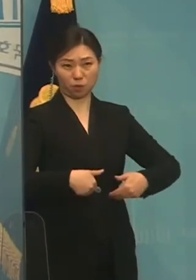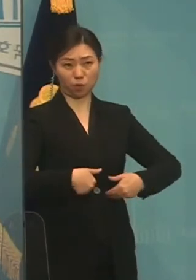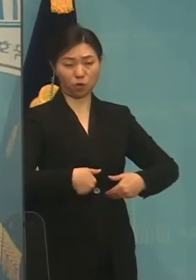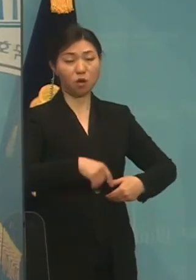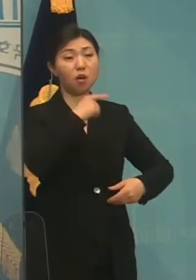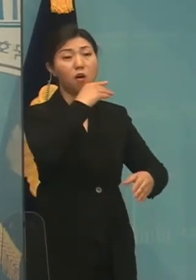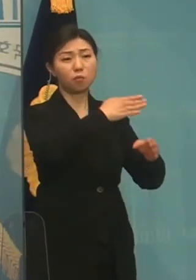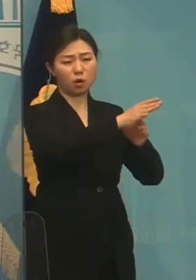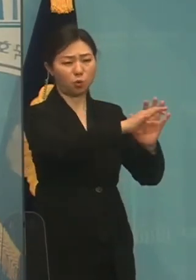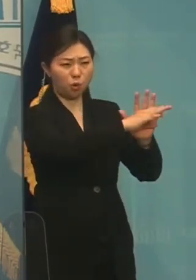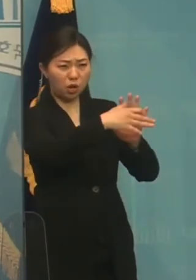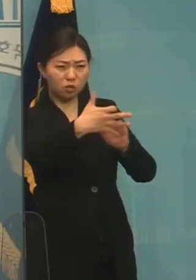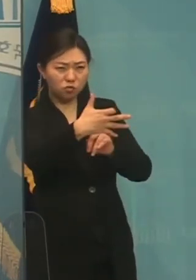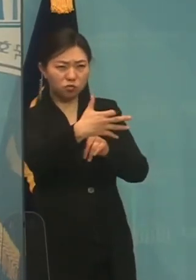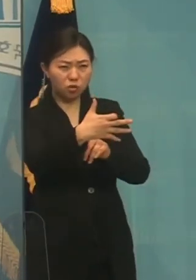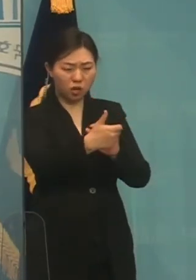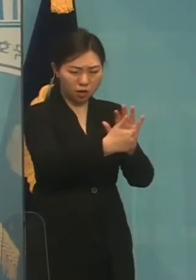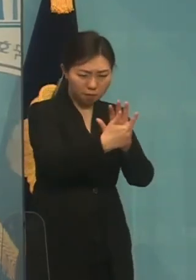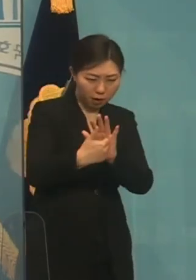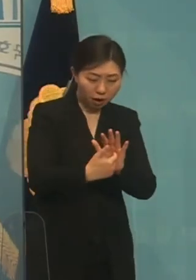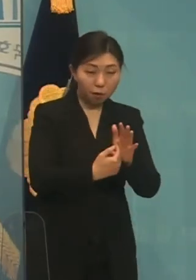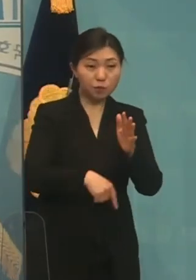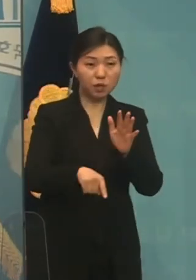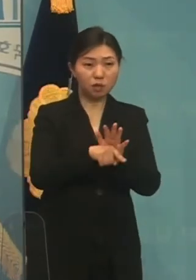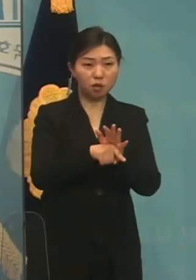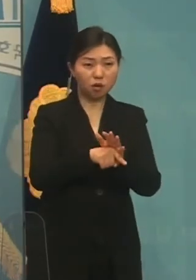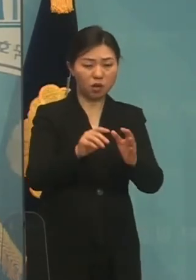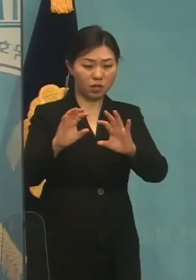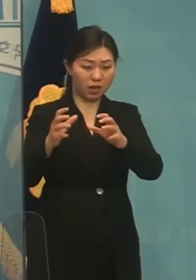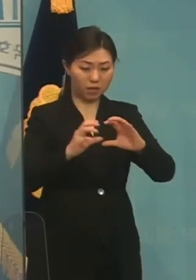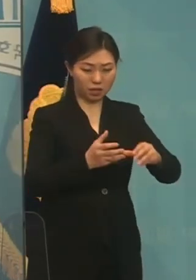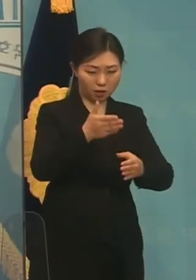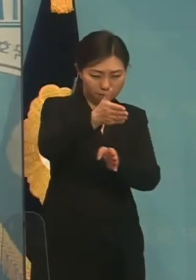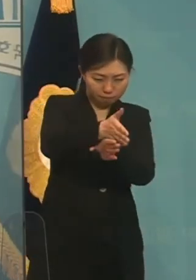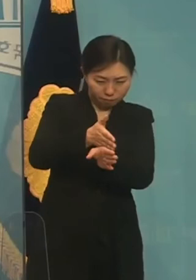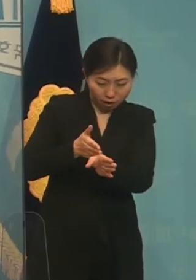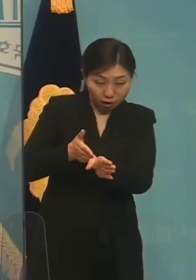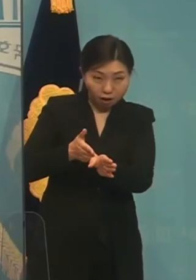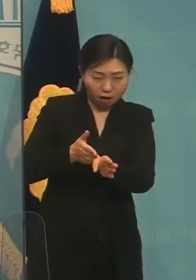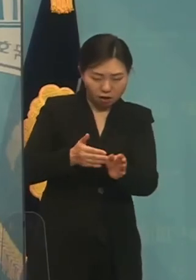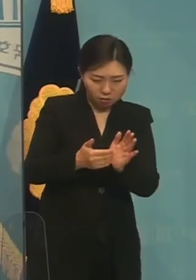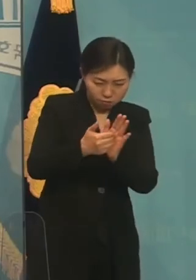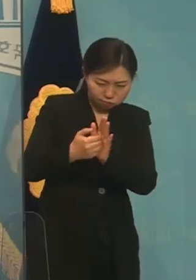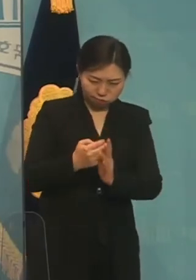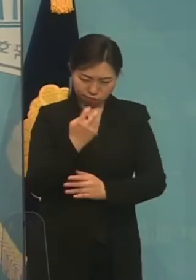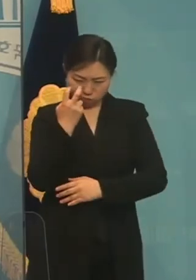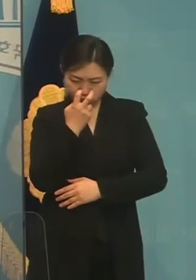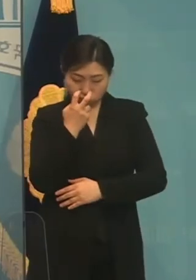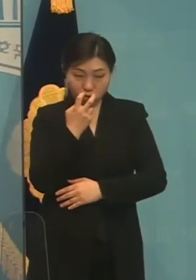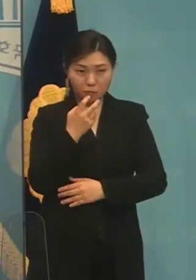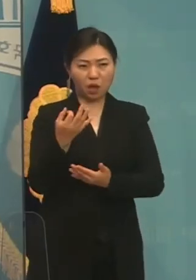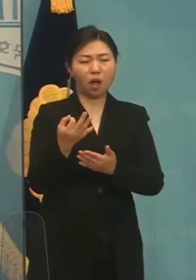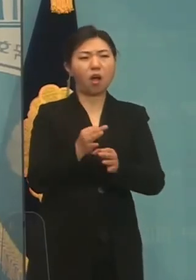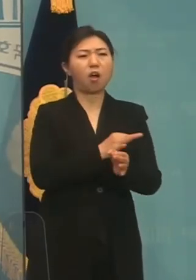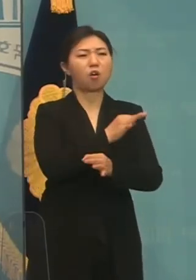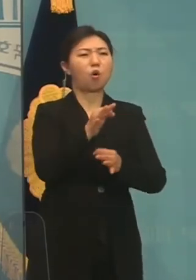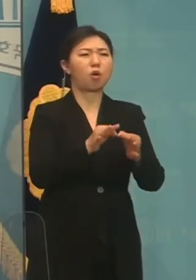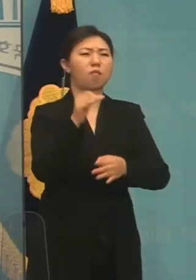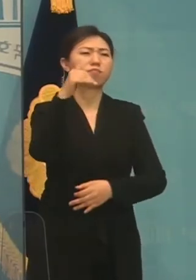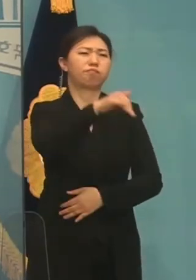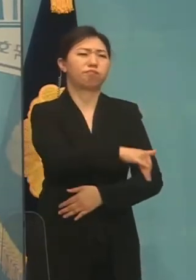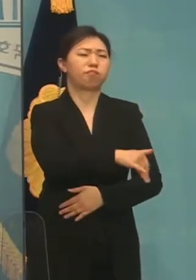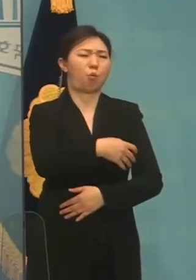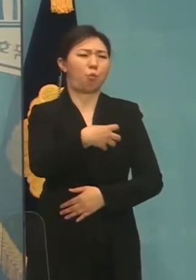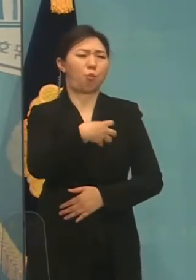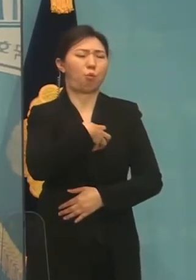방역을 위해 강력한 국경 폐쇄 조치를 단행하면서 심각한 경제 위기를 맞이하면서 북한의